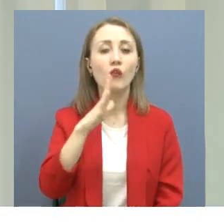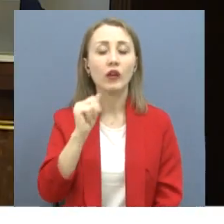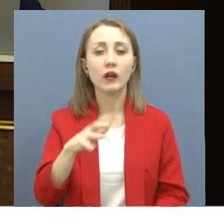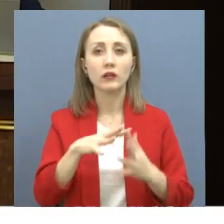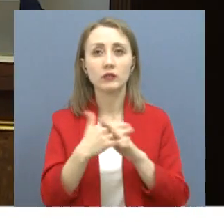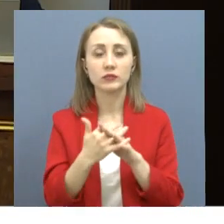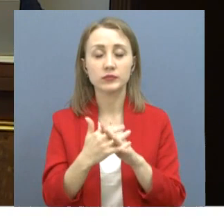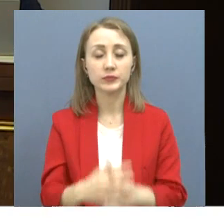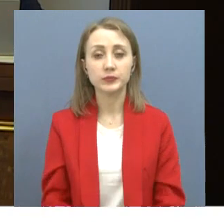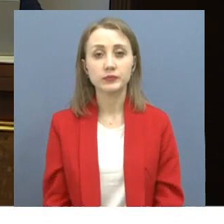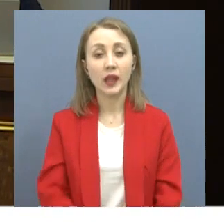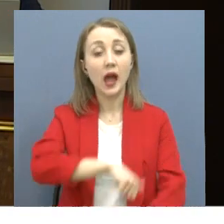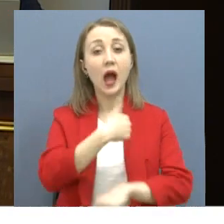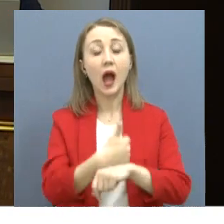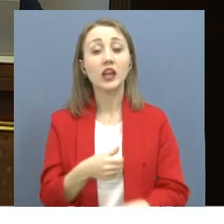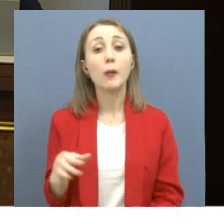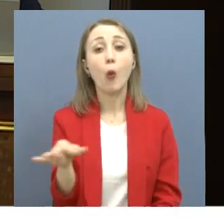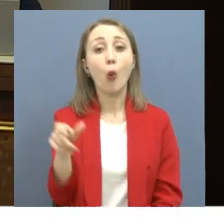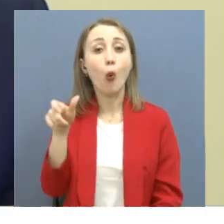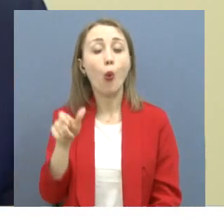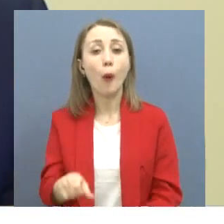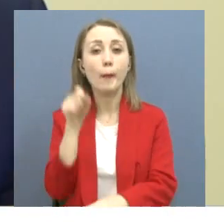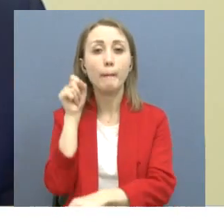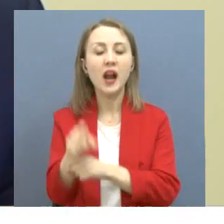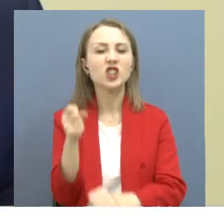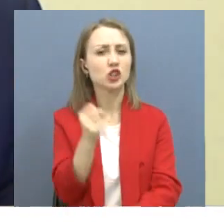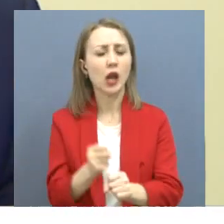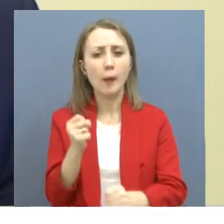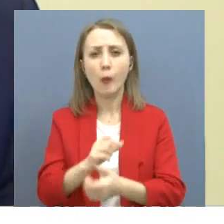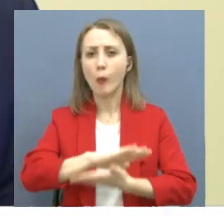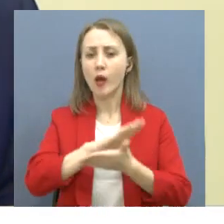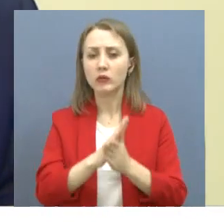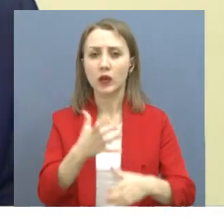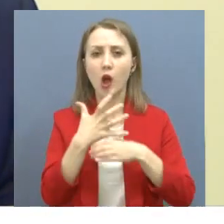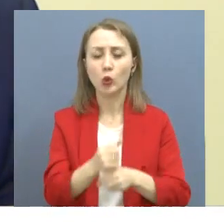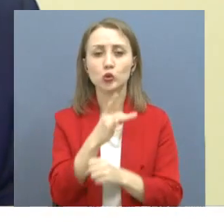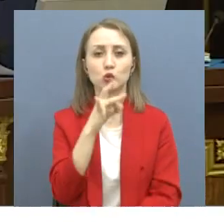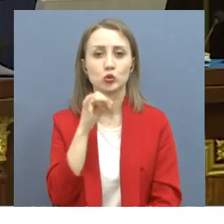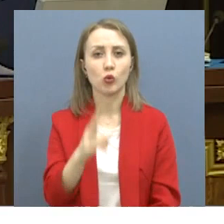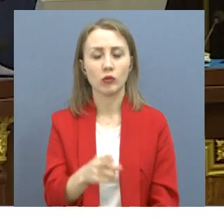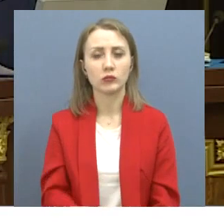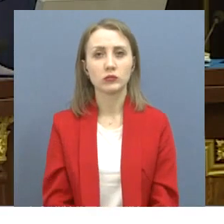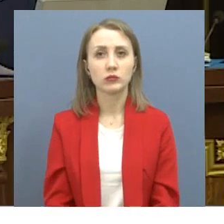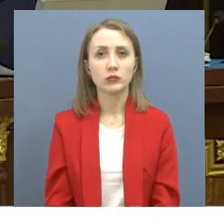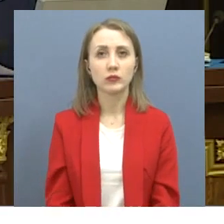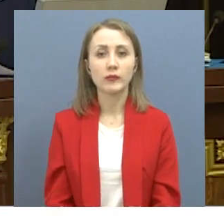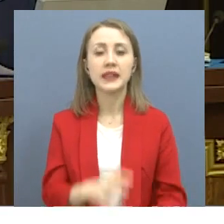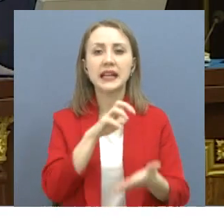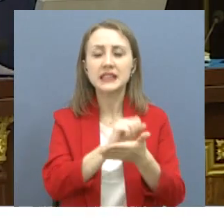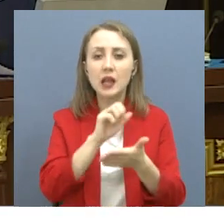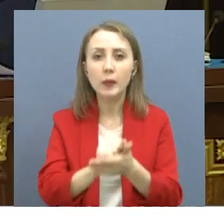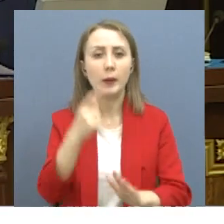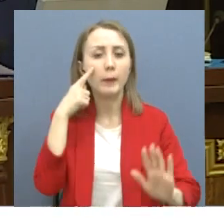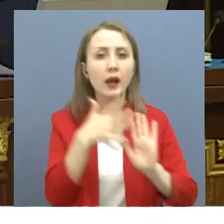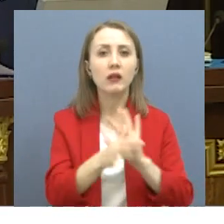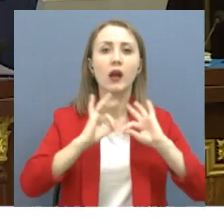Новосельская. Аким области поручил отработать ситуацию в максимально короткие сроки. Занимайтесь